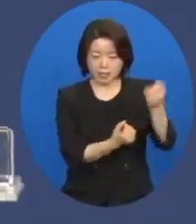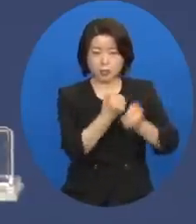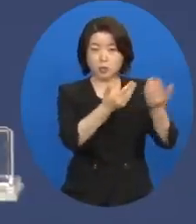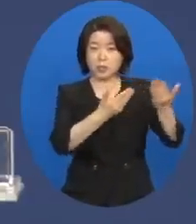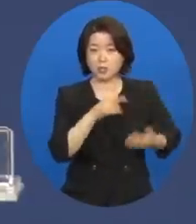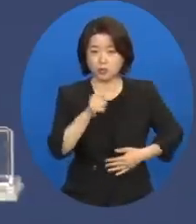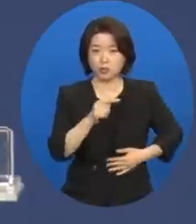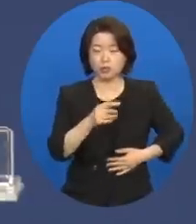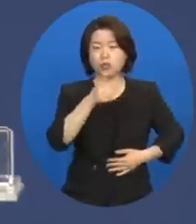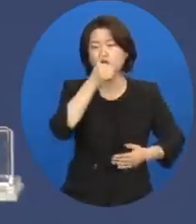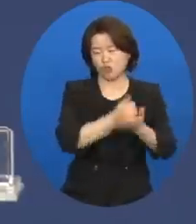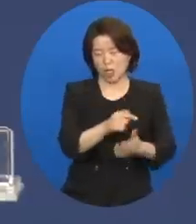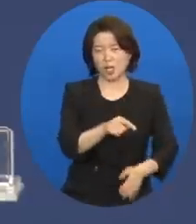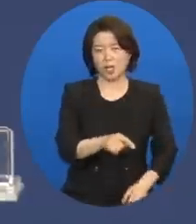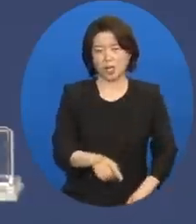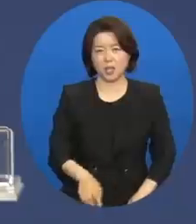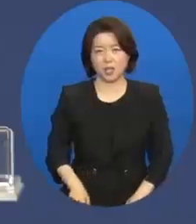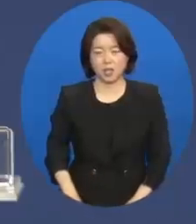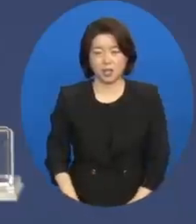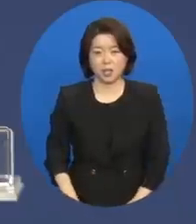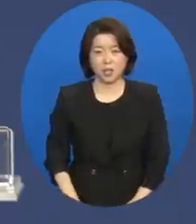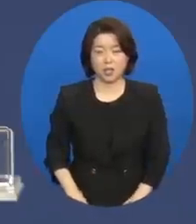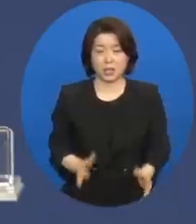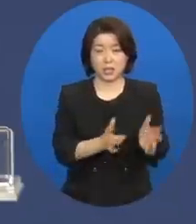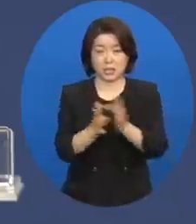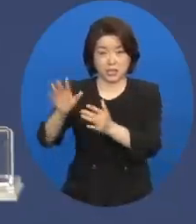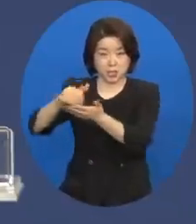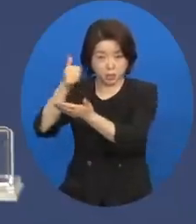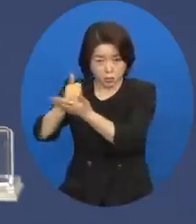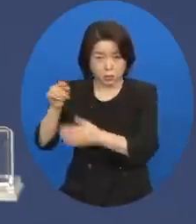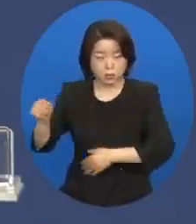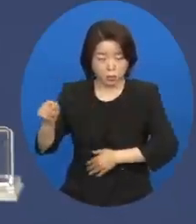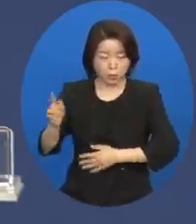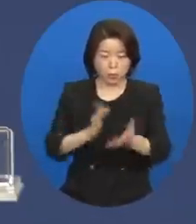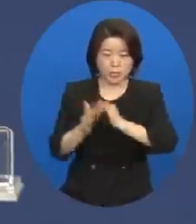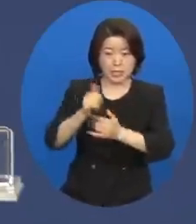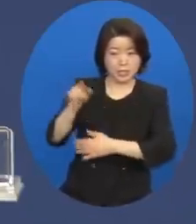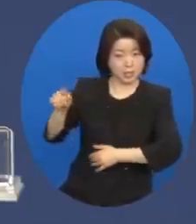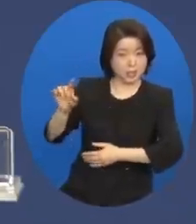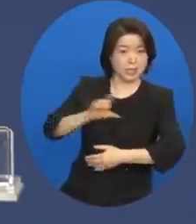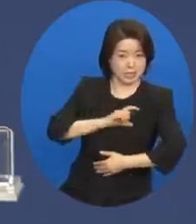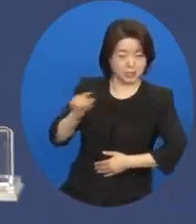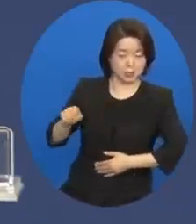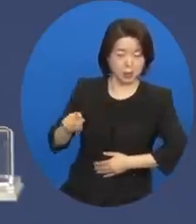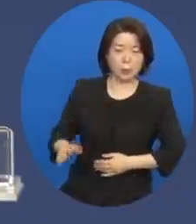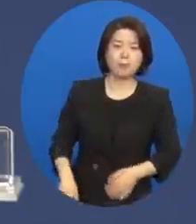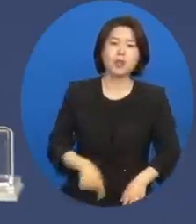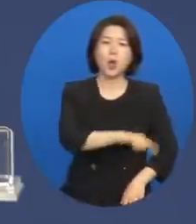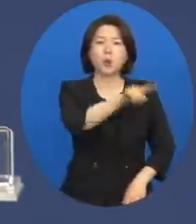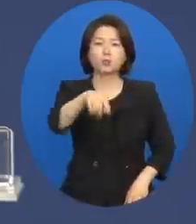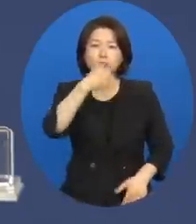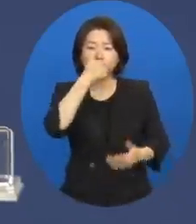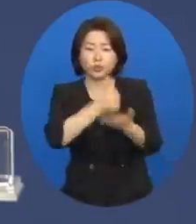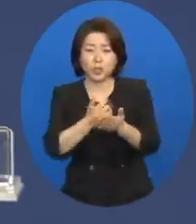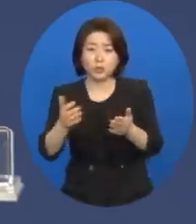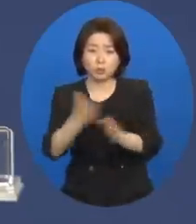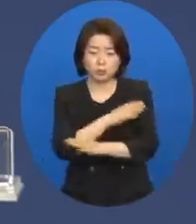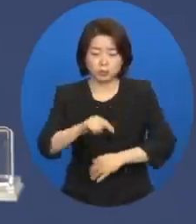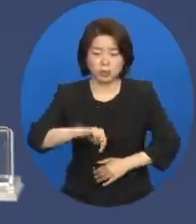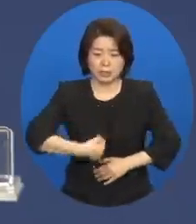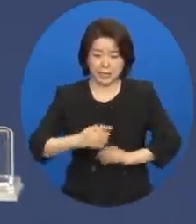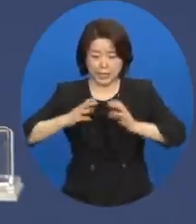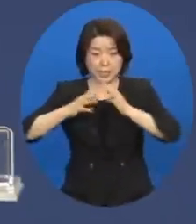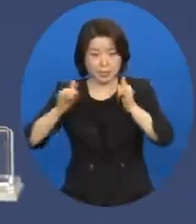게 바로 죄입니다. 죄. 그래서 예수 그리스도도 예수라는 이름이 저희 죄에서 자기